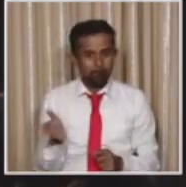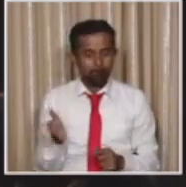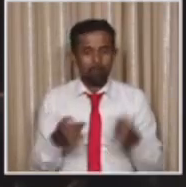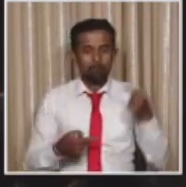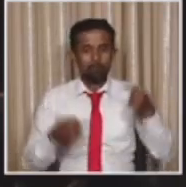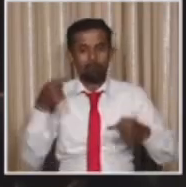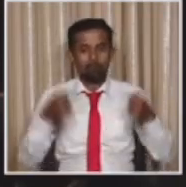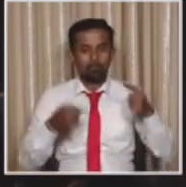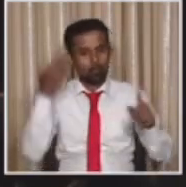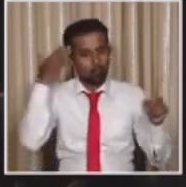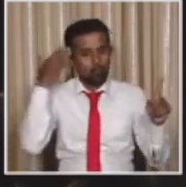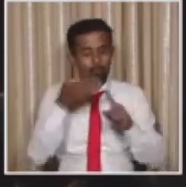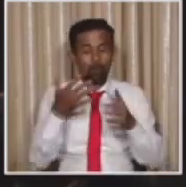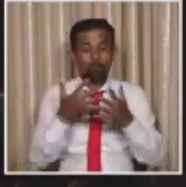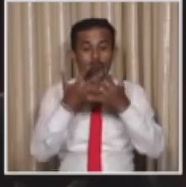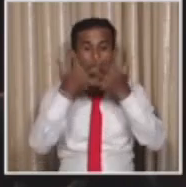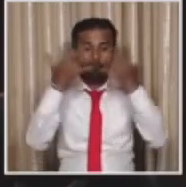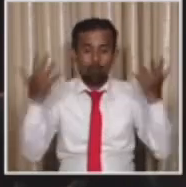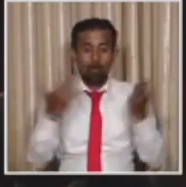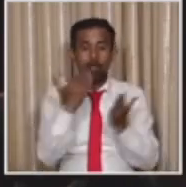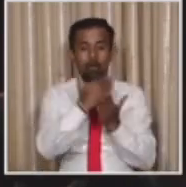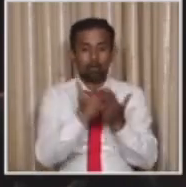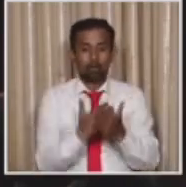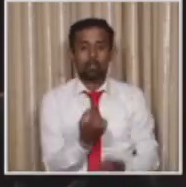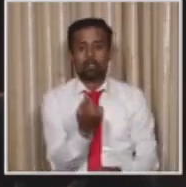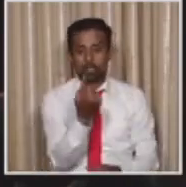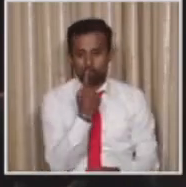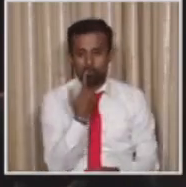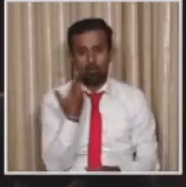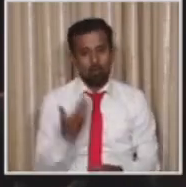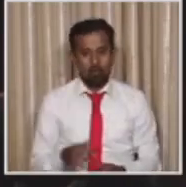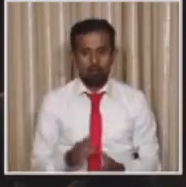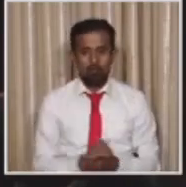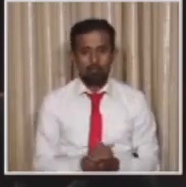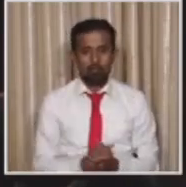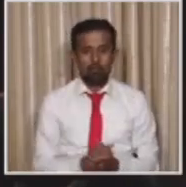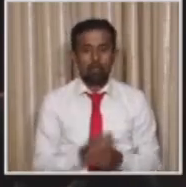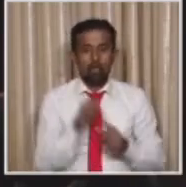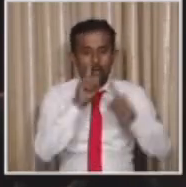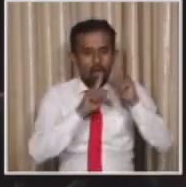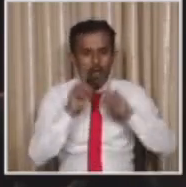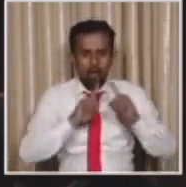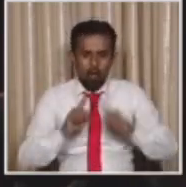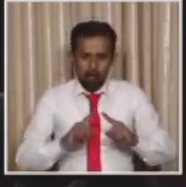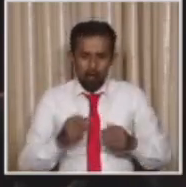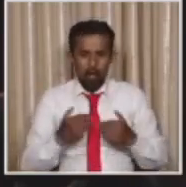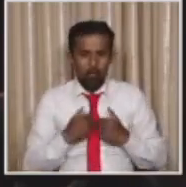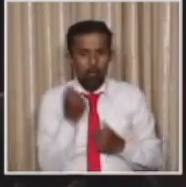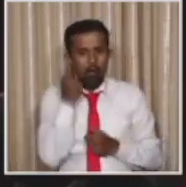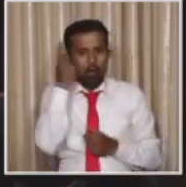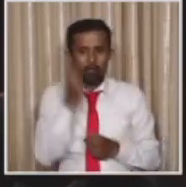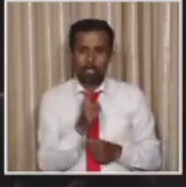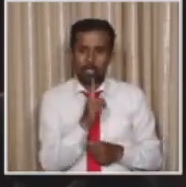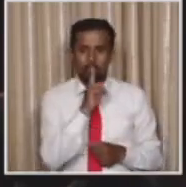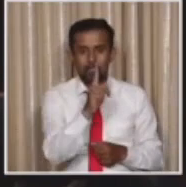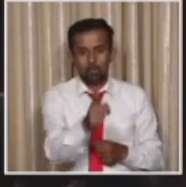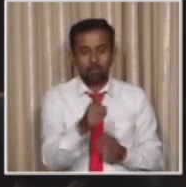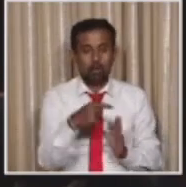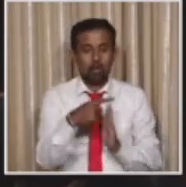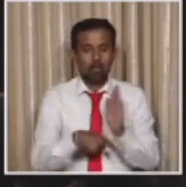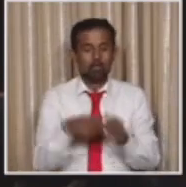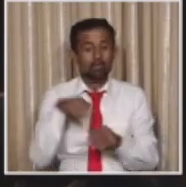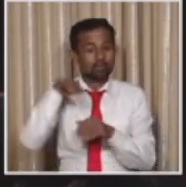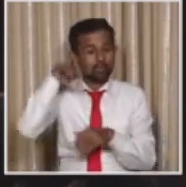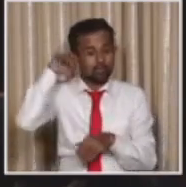විවාදය පිළිබඳව විශාල කරුණු ගණනාවක් ඔප්පු කරා, කතා කරා. ඒ කතාවලදී අපි අපේ අදහස ඉදිරිපත් කරා. මොකද හේතුව ලංකා